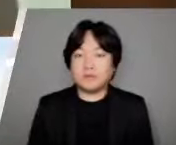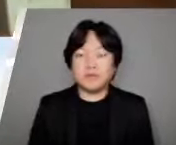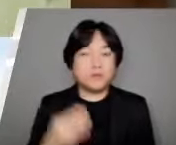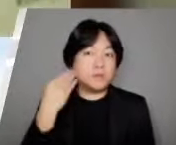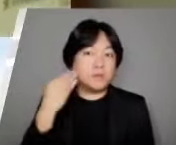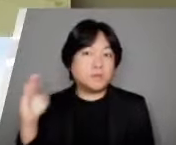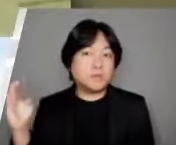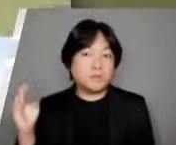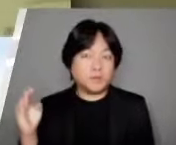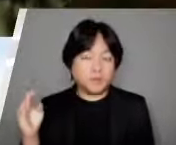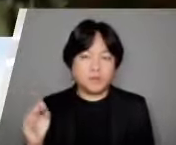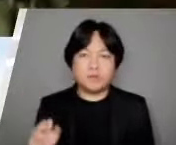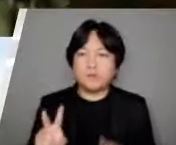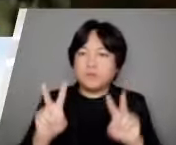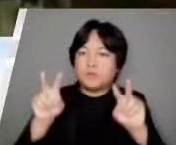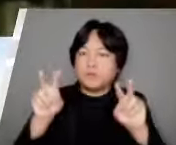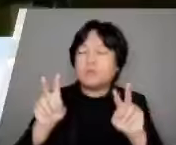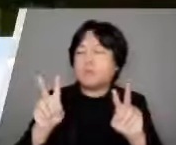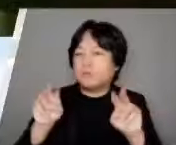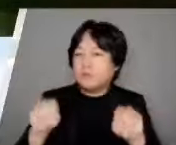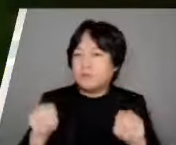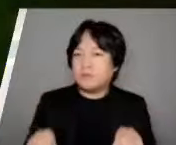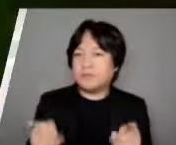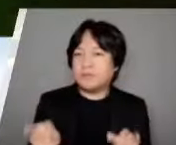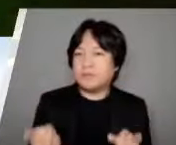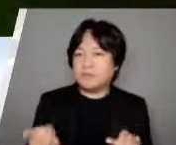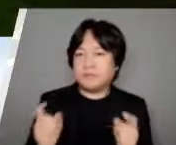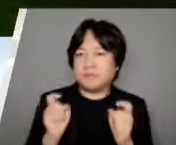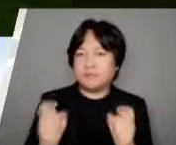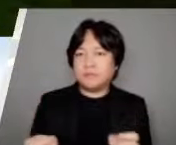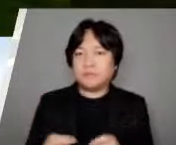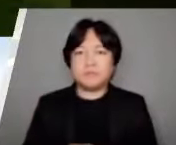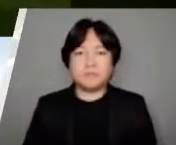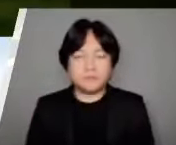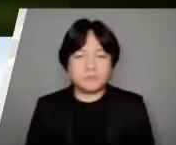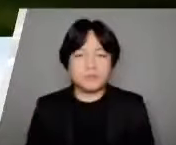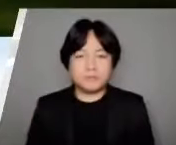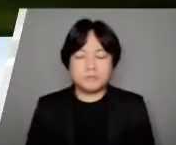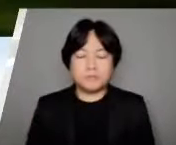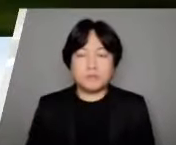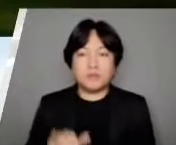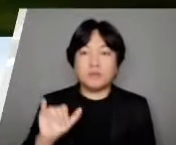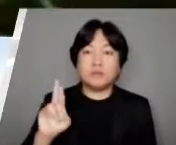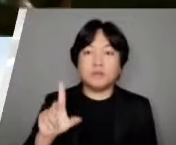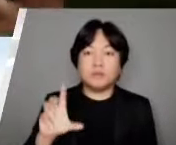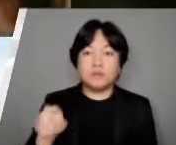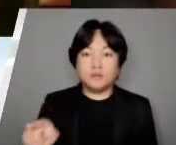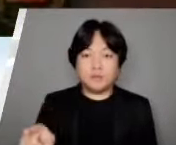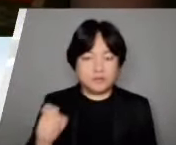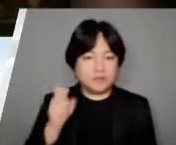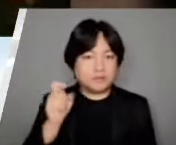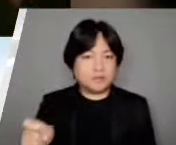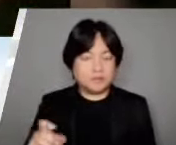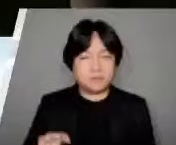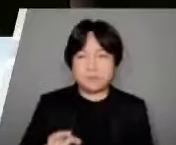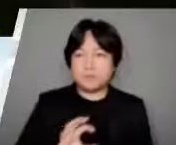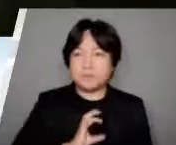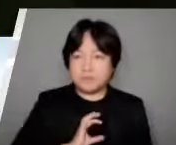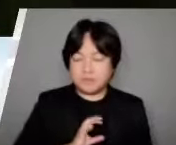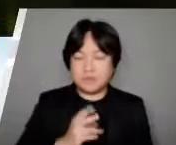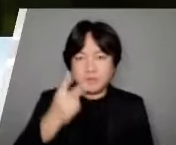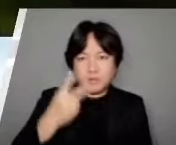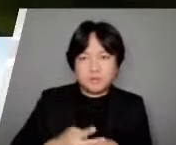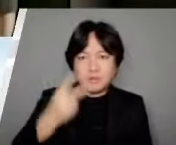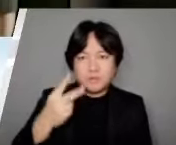na sina Nesty Petesio at Ira Villegas. Ginawaran naman si Yulo ng Presidential Medal of Merit para sa 2 nakamit na Olympic gold